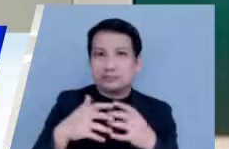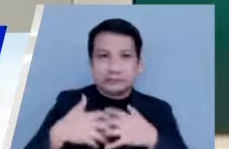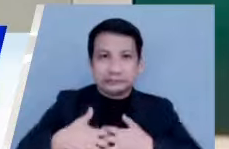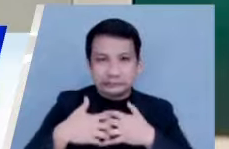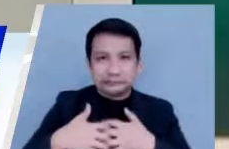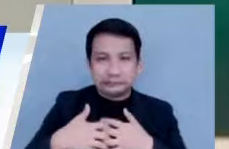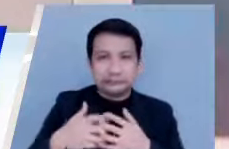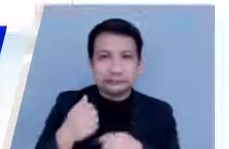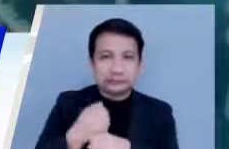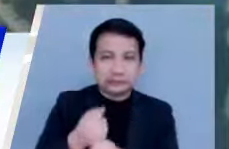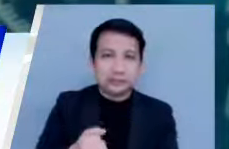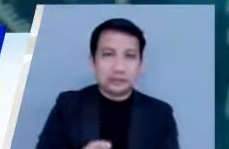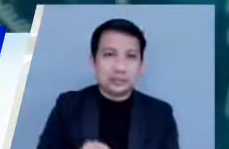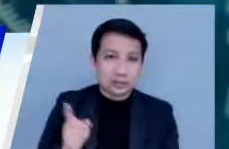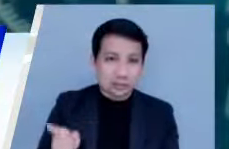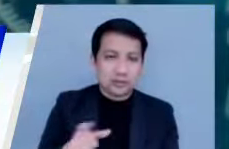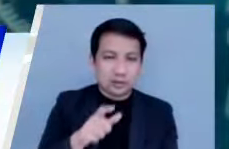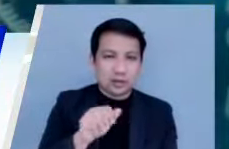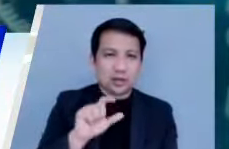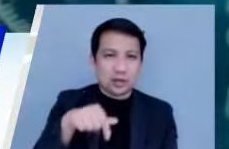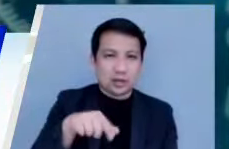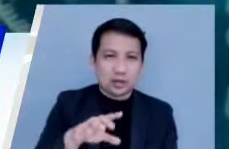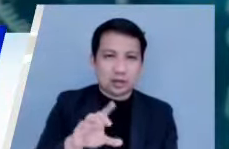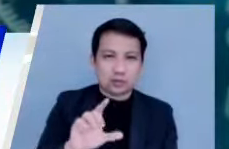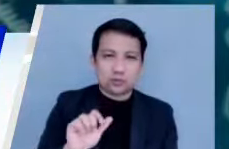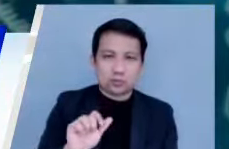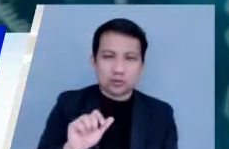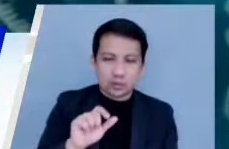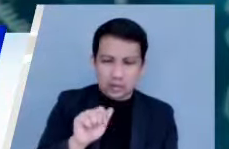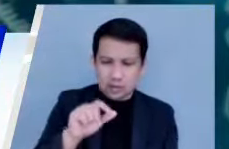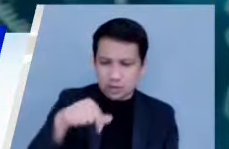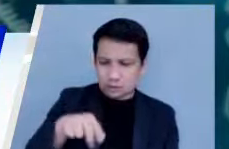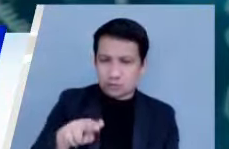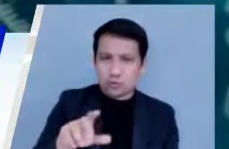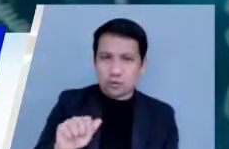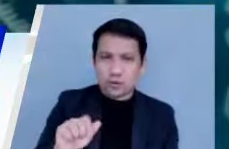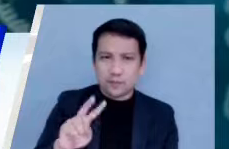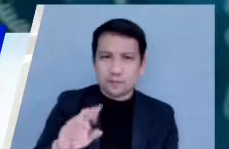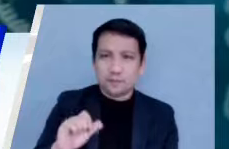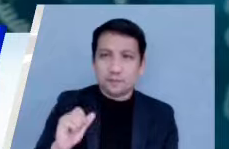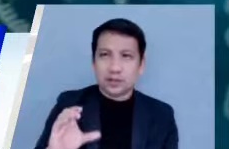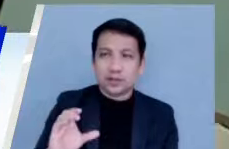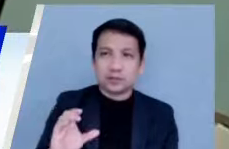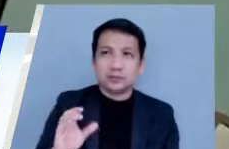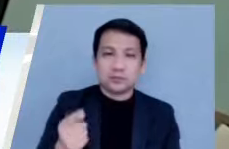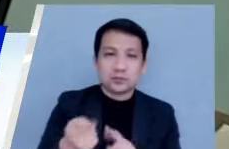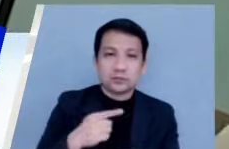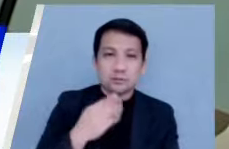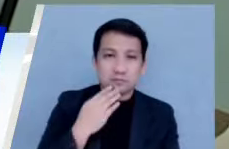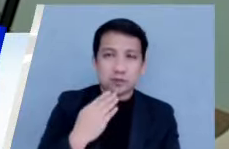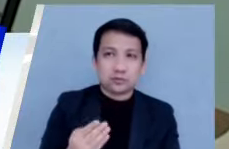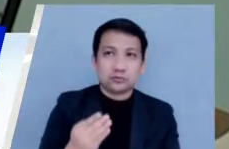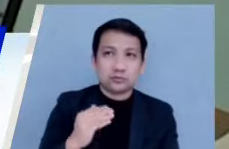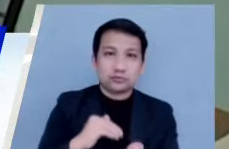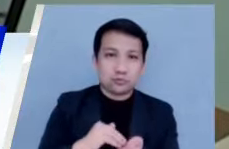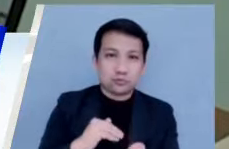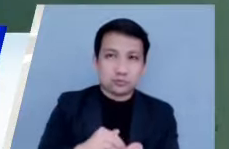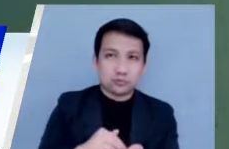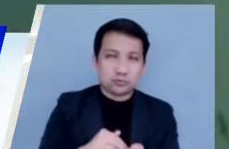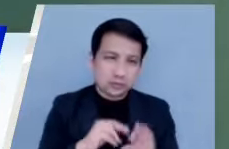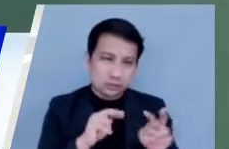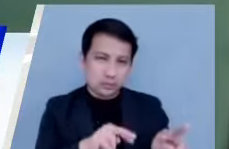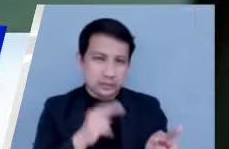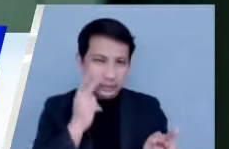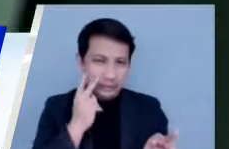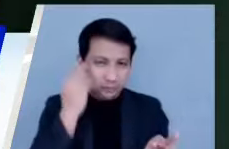Yan ang Aquavac. Developed by Dr. Kim Hinko, isang Bacolod-based orthopedic. Nakita raw niya ang kakulangan